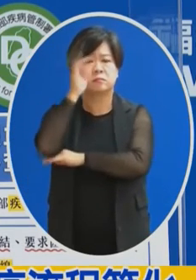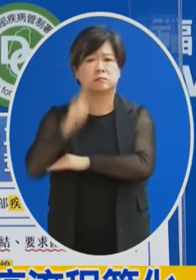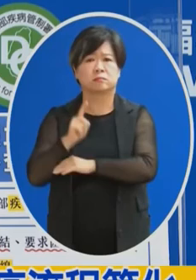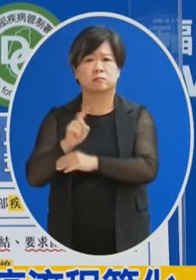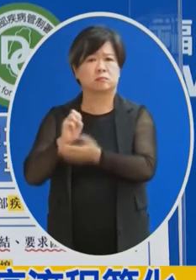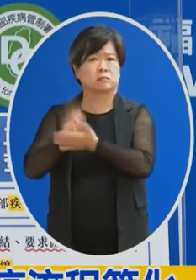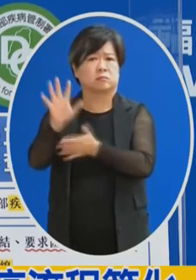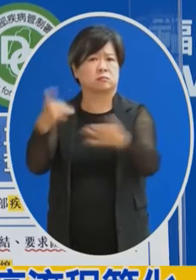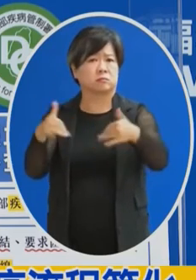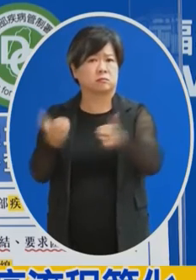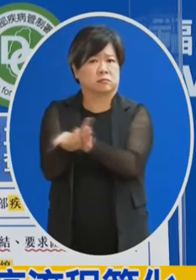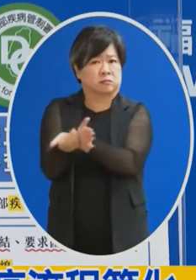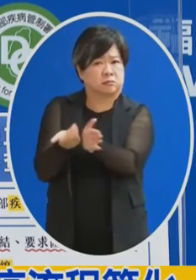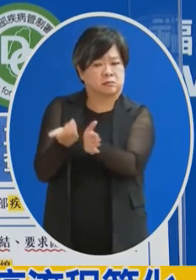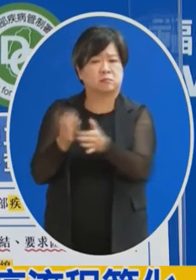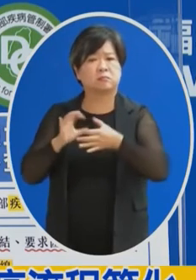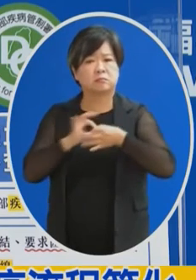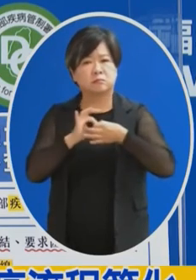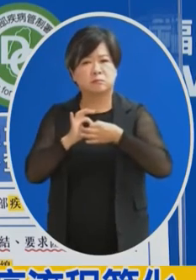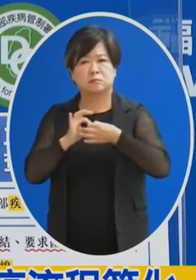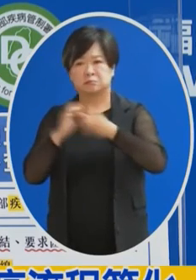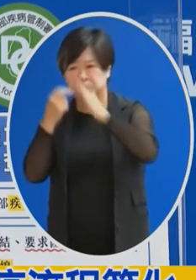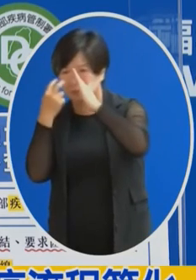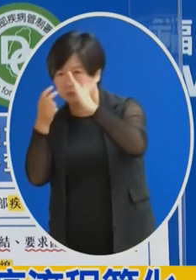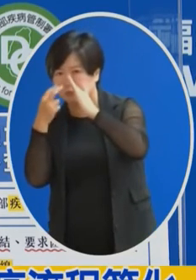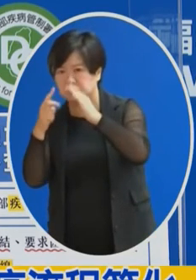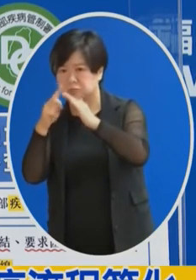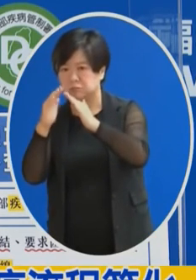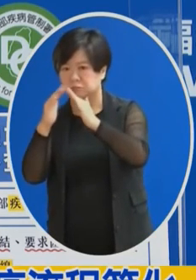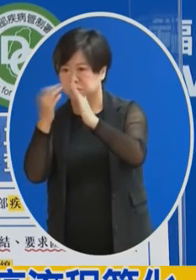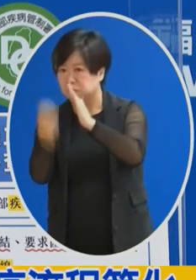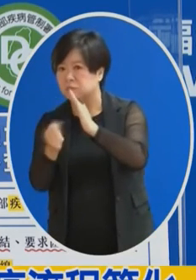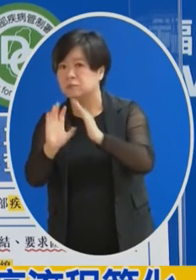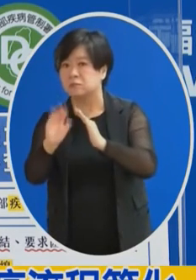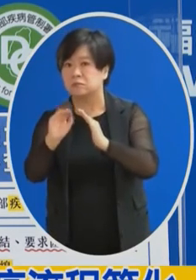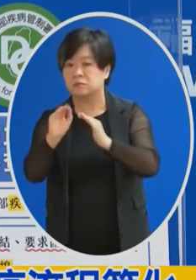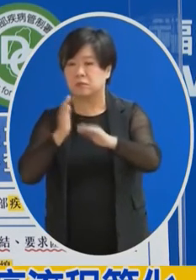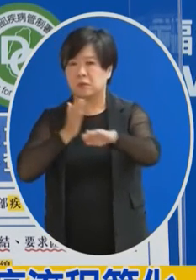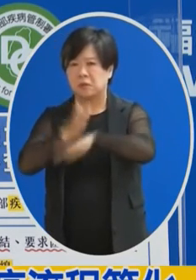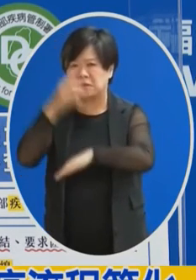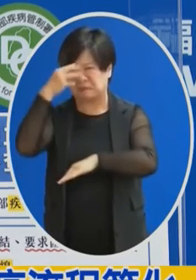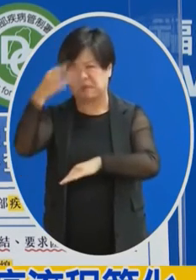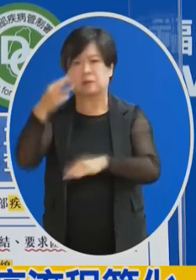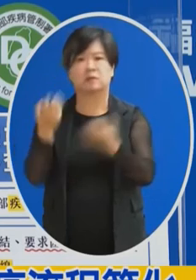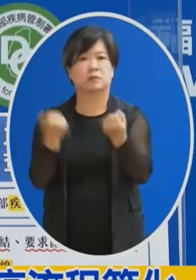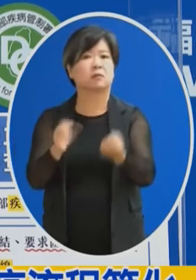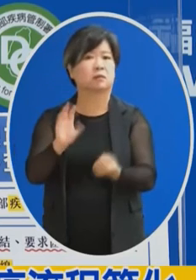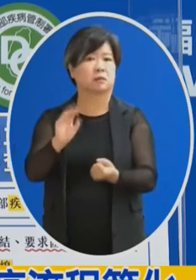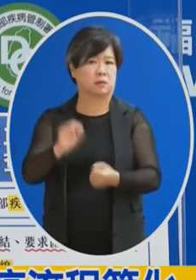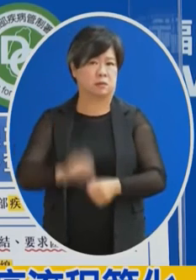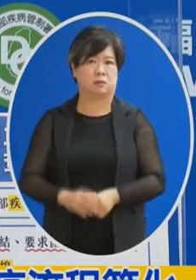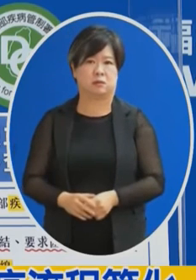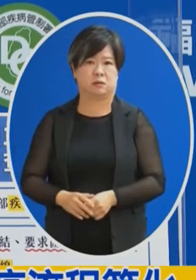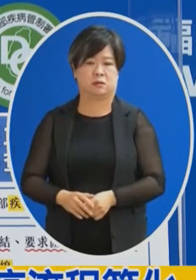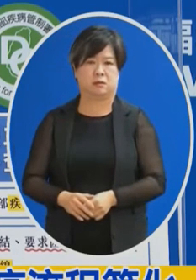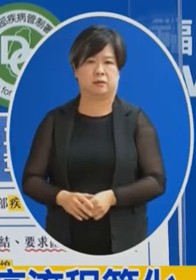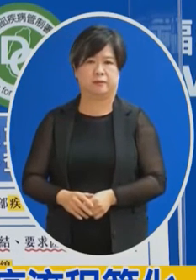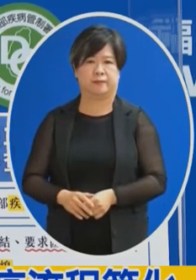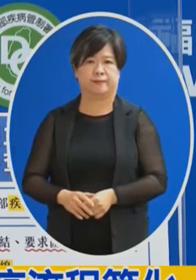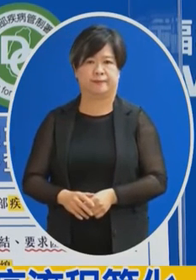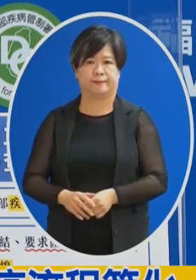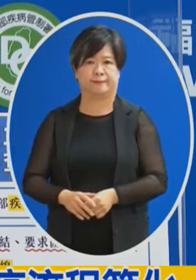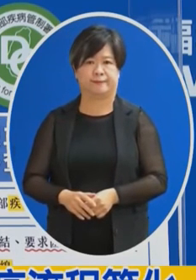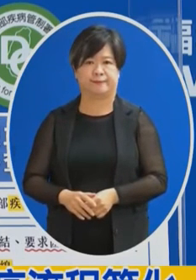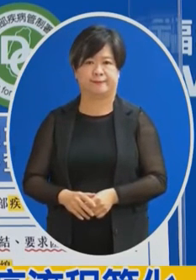前，他们也会去做关怀，他是不是在家里超过3天的。